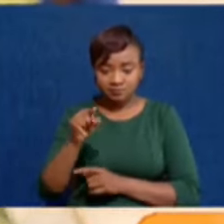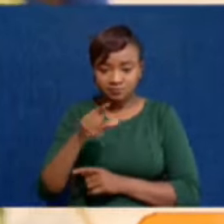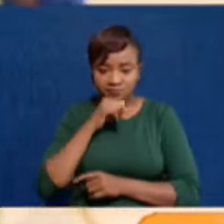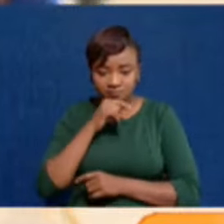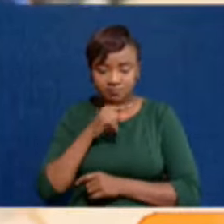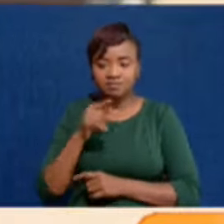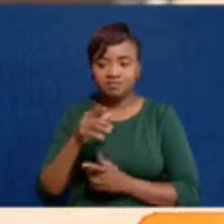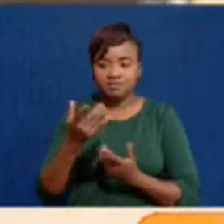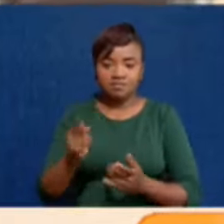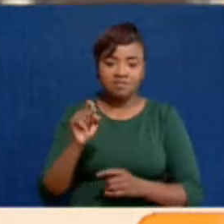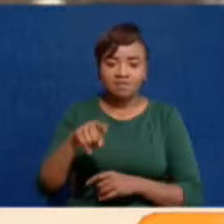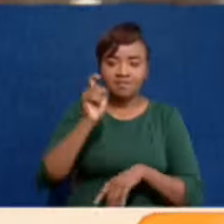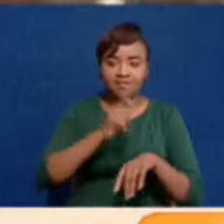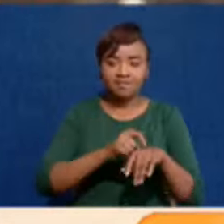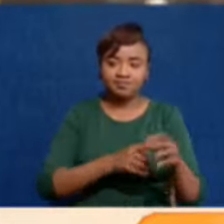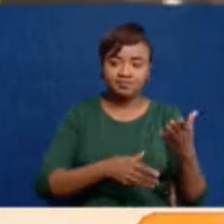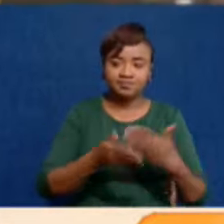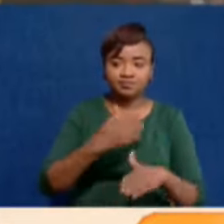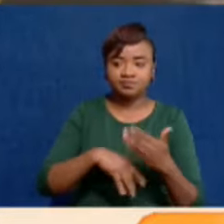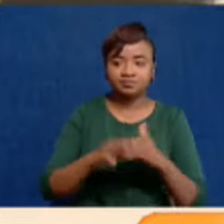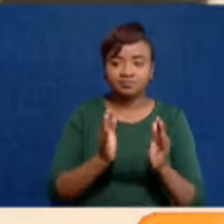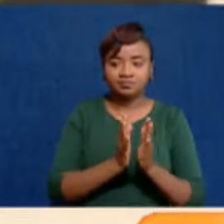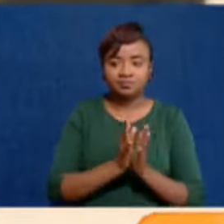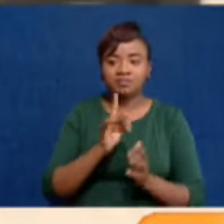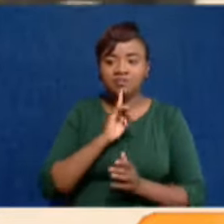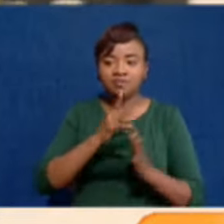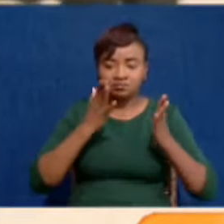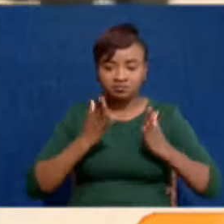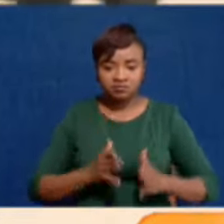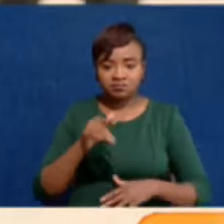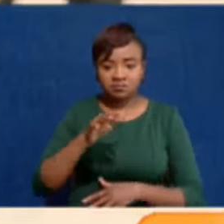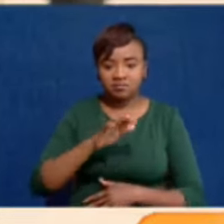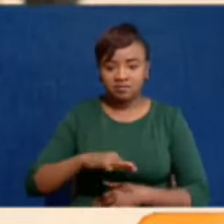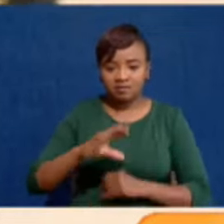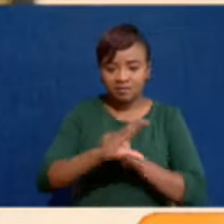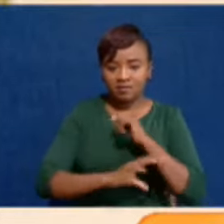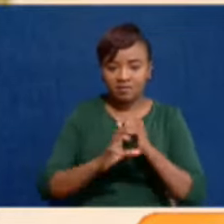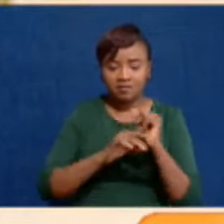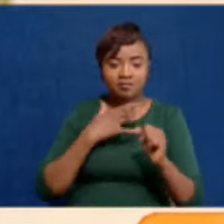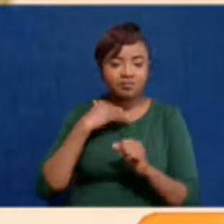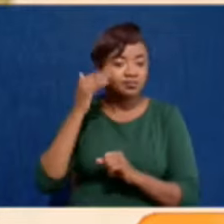kuweza kutengamana na maafisa wake ambao ni makamanda kote nchini kuweza kutathmini